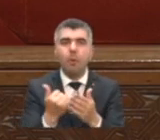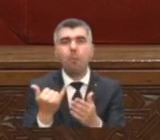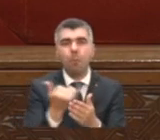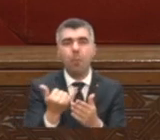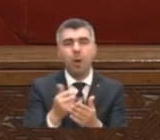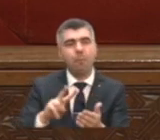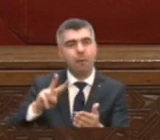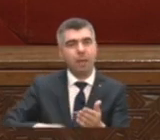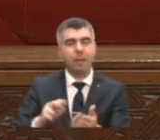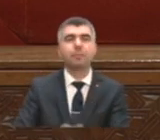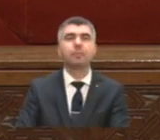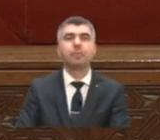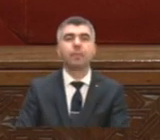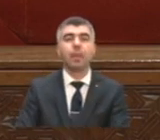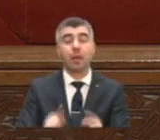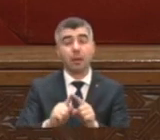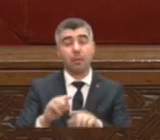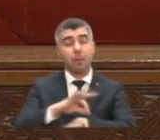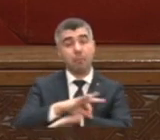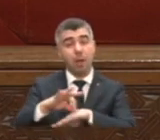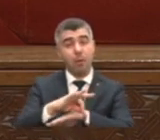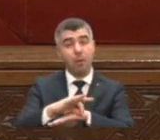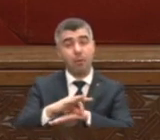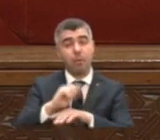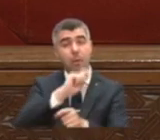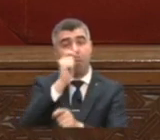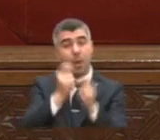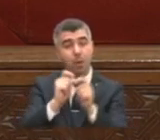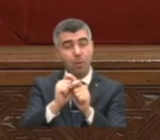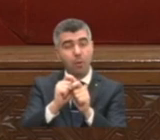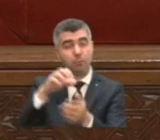اكثر فعاله. الوكالات الحضاريه